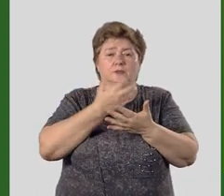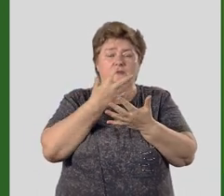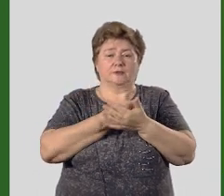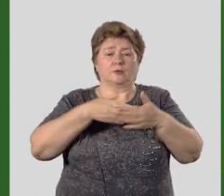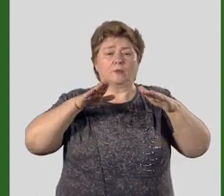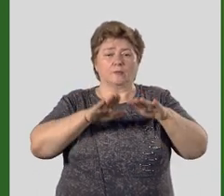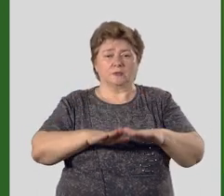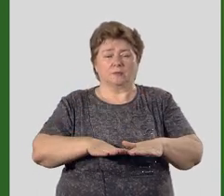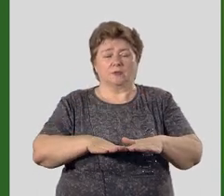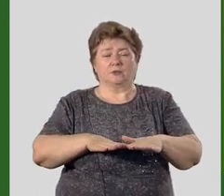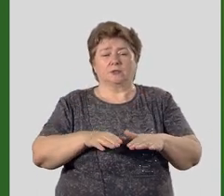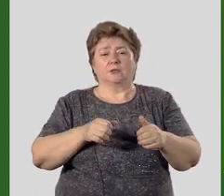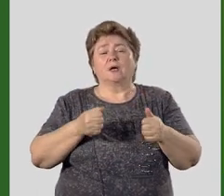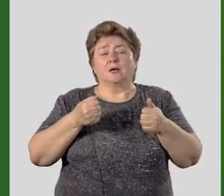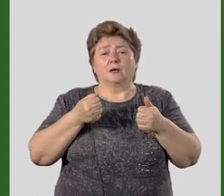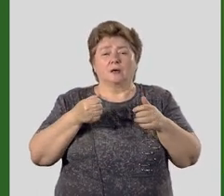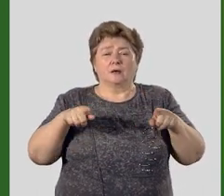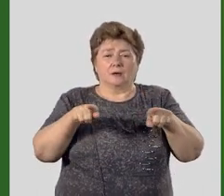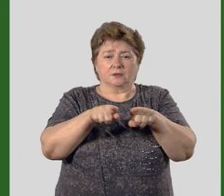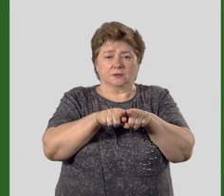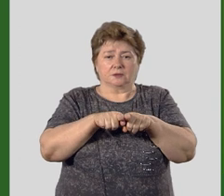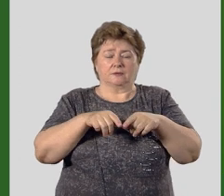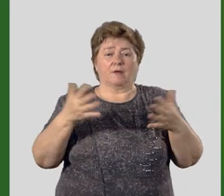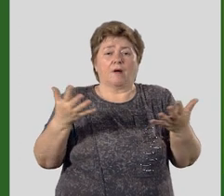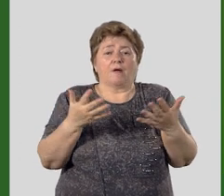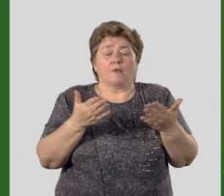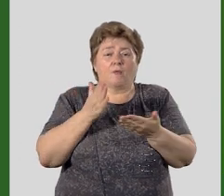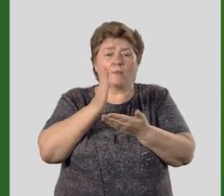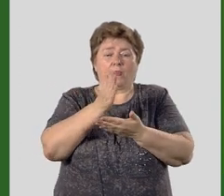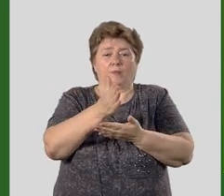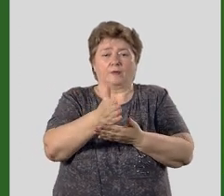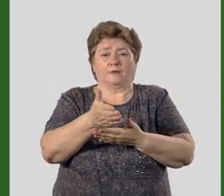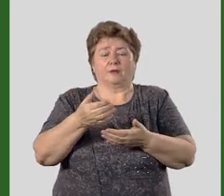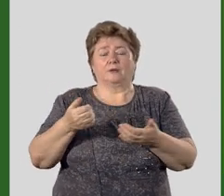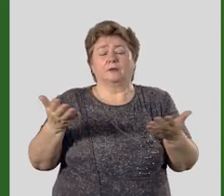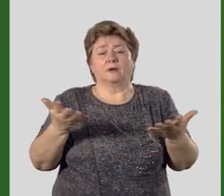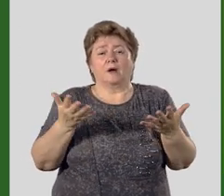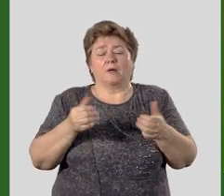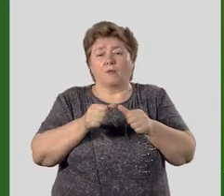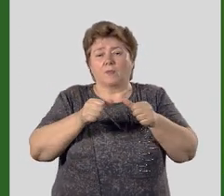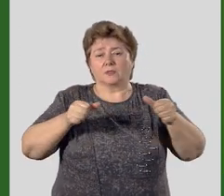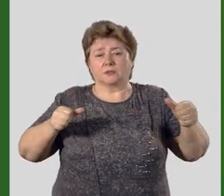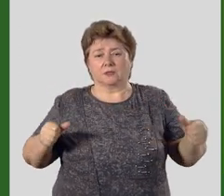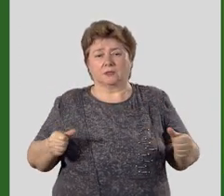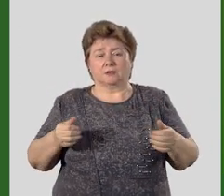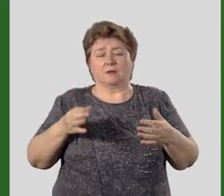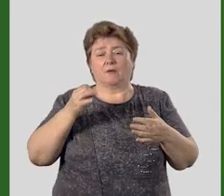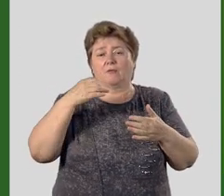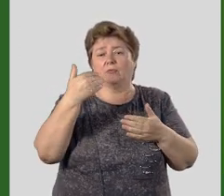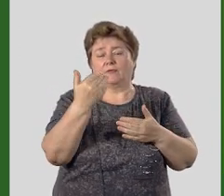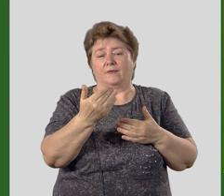свое местонахождение, а также то, в каком направлении и на каком расстоянии от